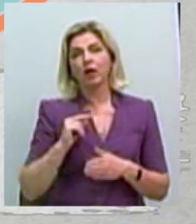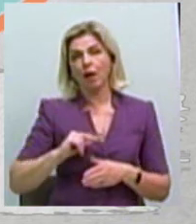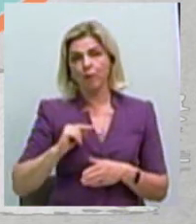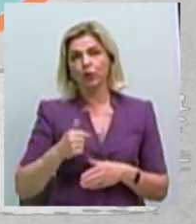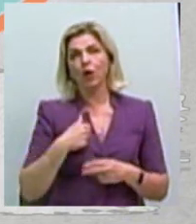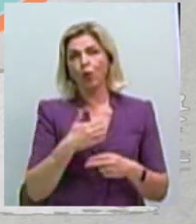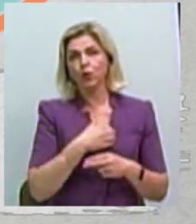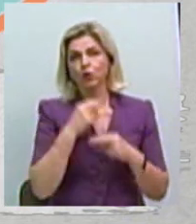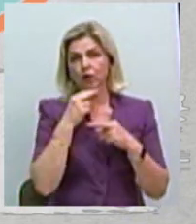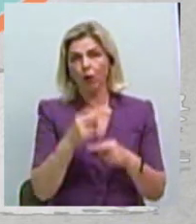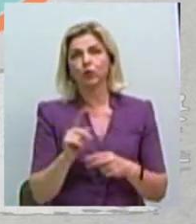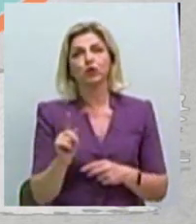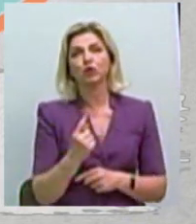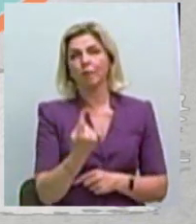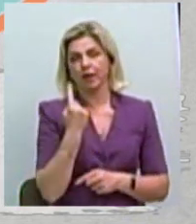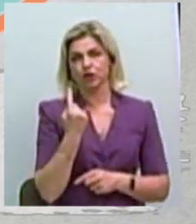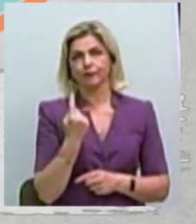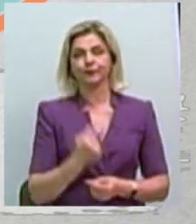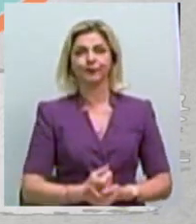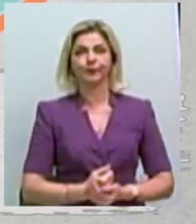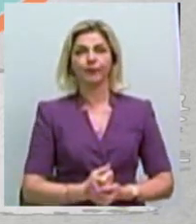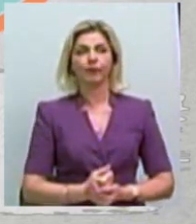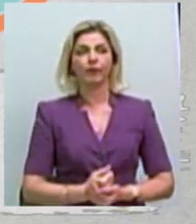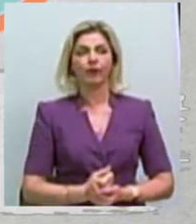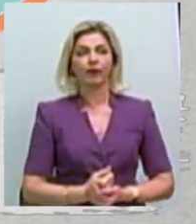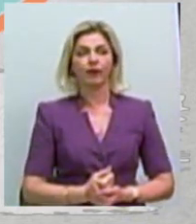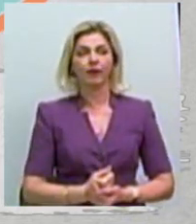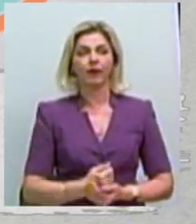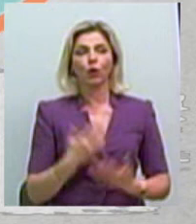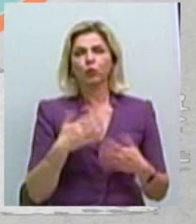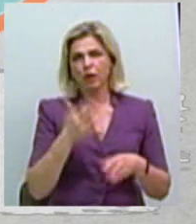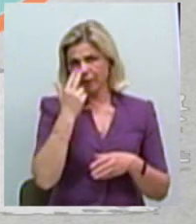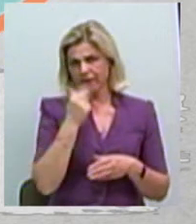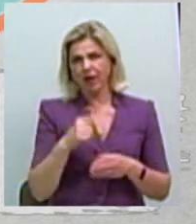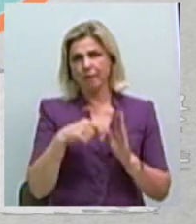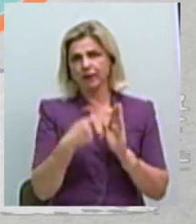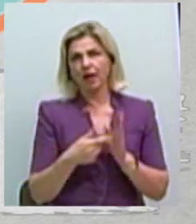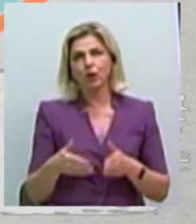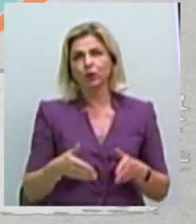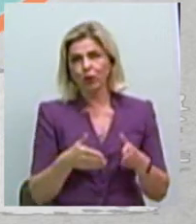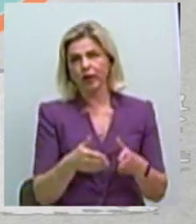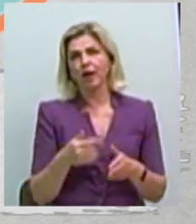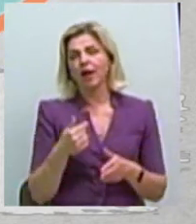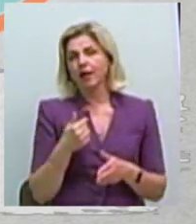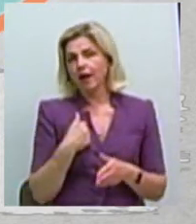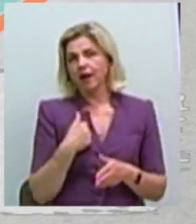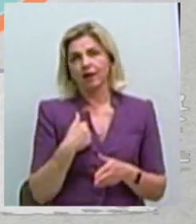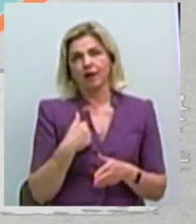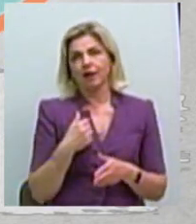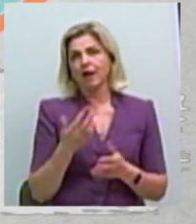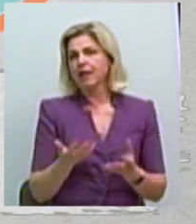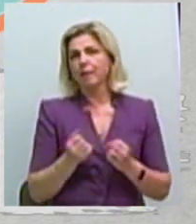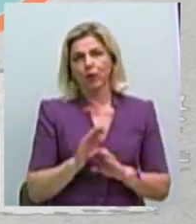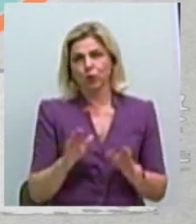те, що перше – уже замусолене, вибачте, питання доріг. Я не буду брати зараз ситуацію,